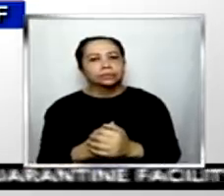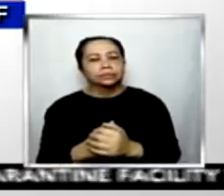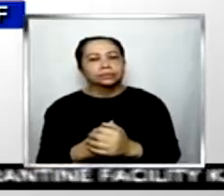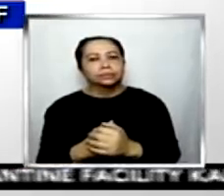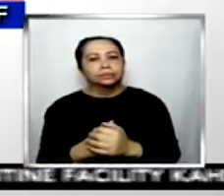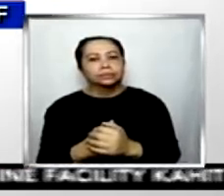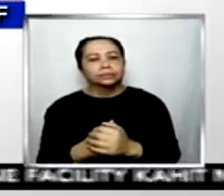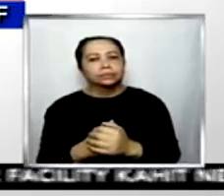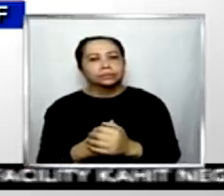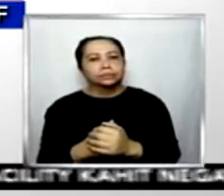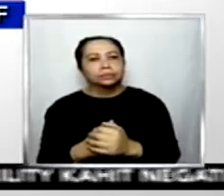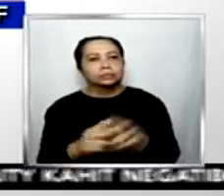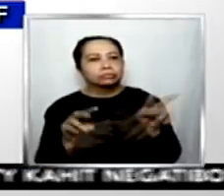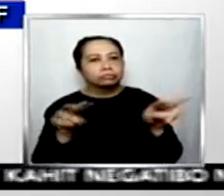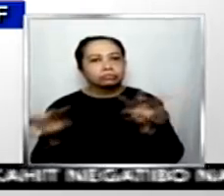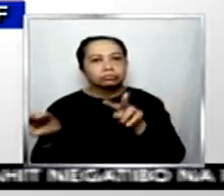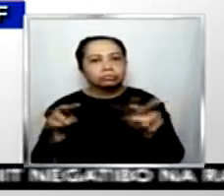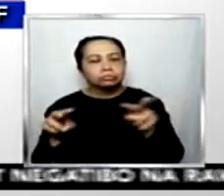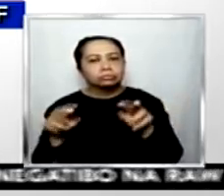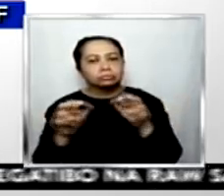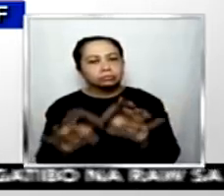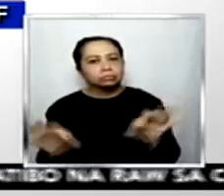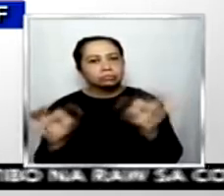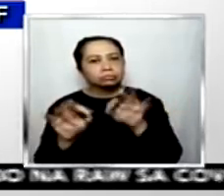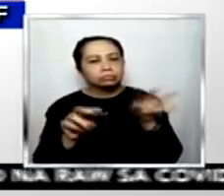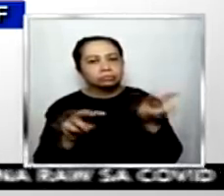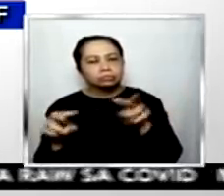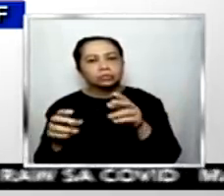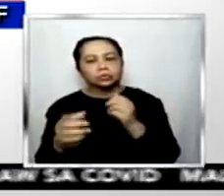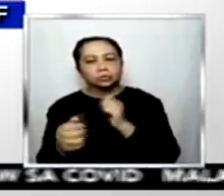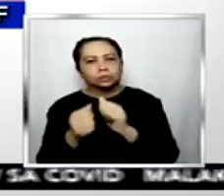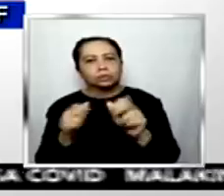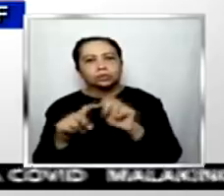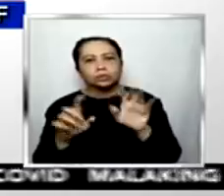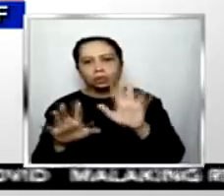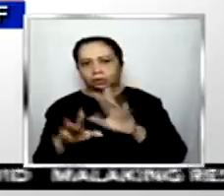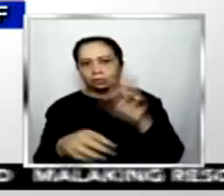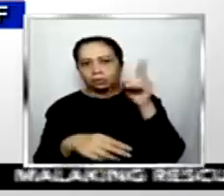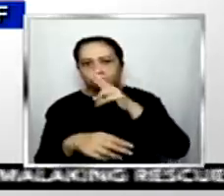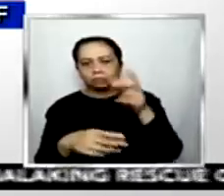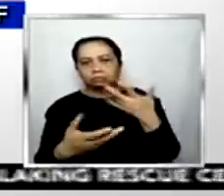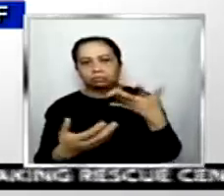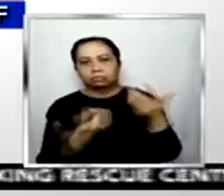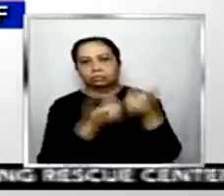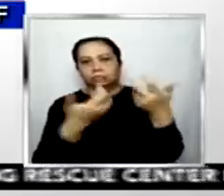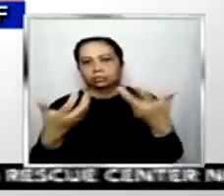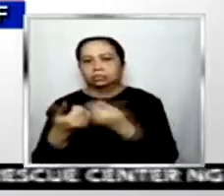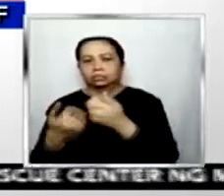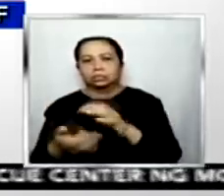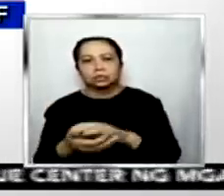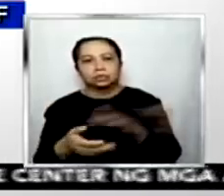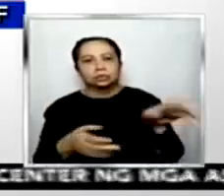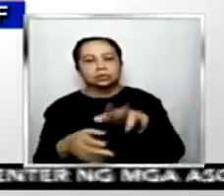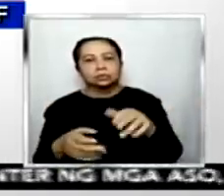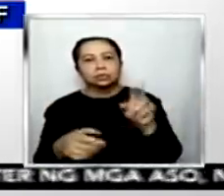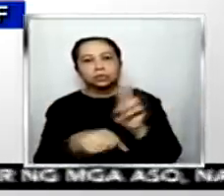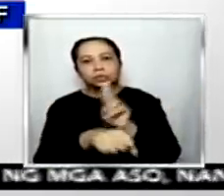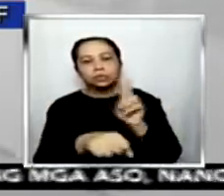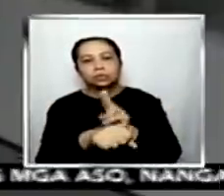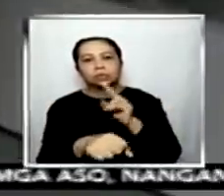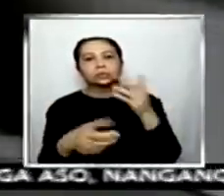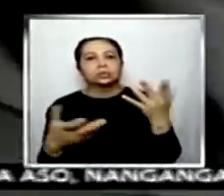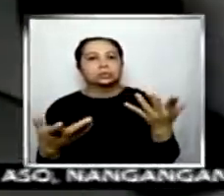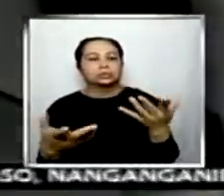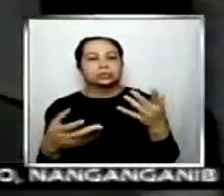Titingnan natin ng maigi yung ating daraanan para hindi naman tayo makadisgrasya dito sa mga gumagamit ng mga bike na